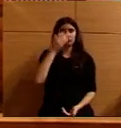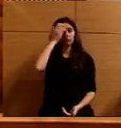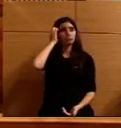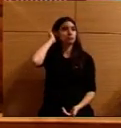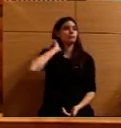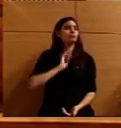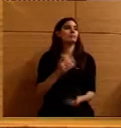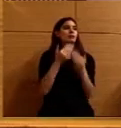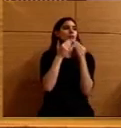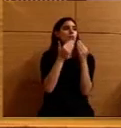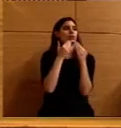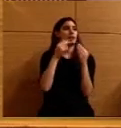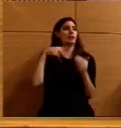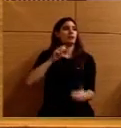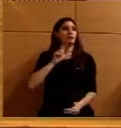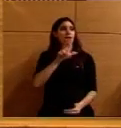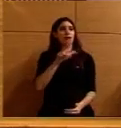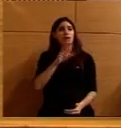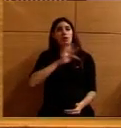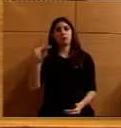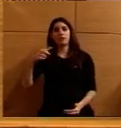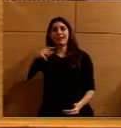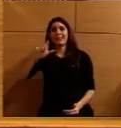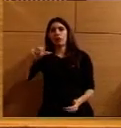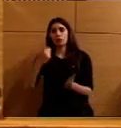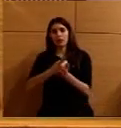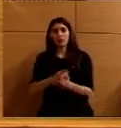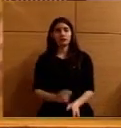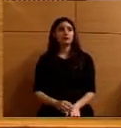gràcies. Moltes gràcies, senyor Mascarell. Senyor Gil.